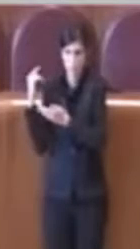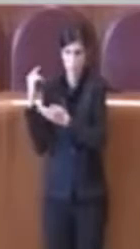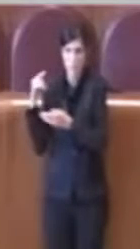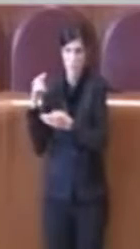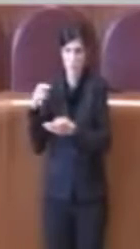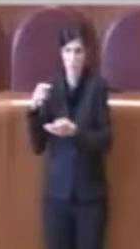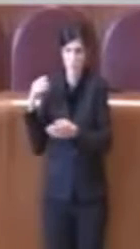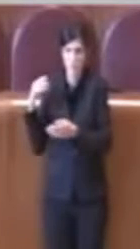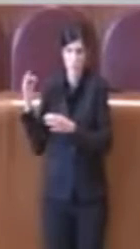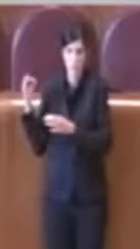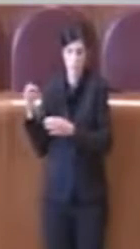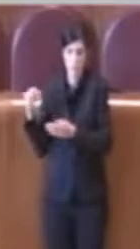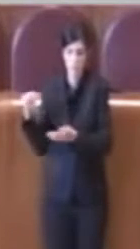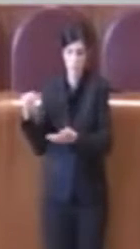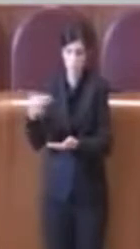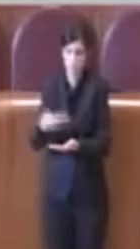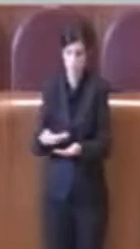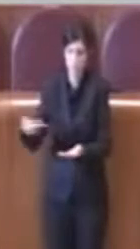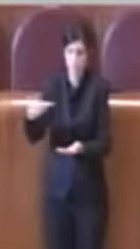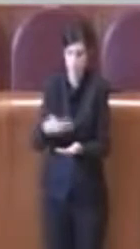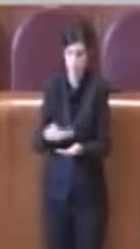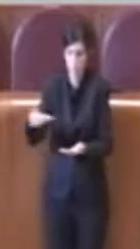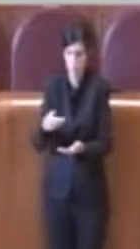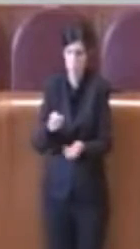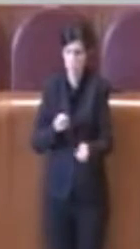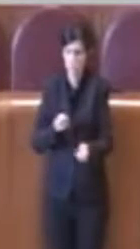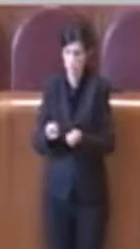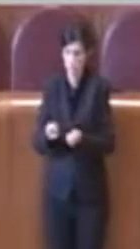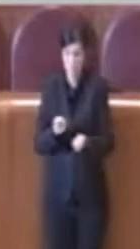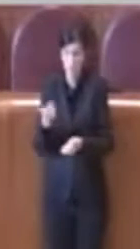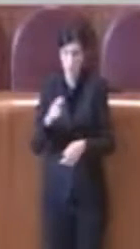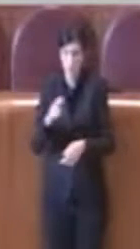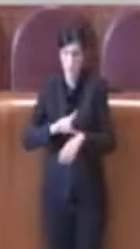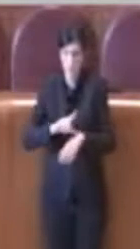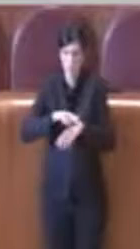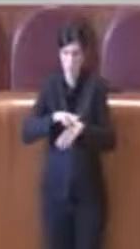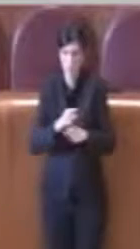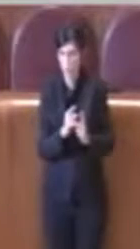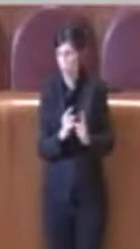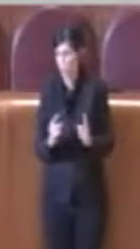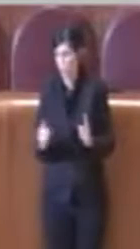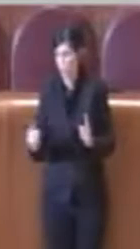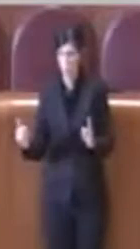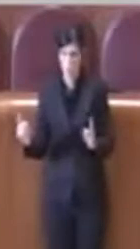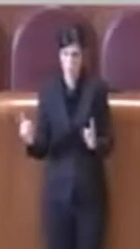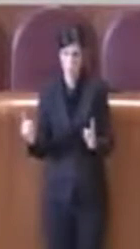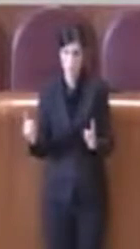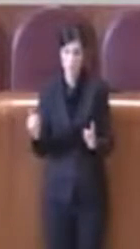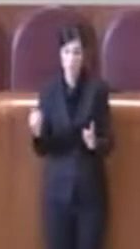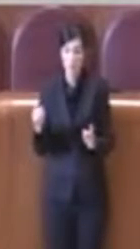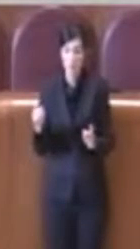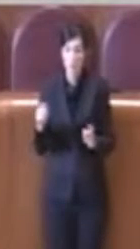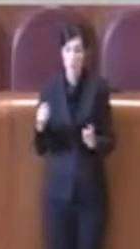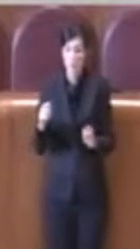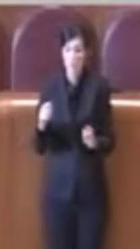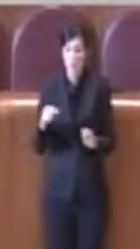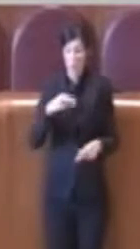i programmi in questo senso hanno dei tempi lunghi e mai